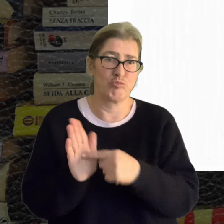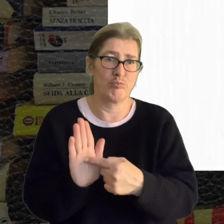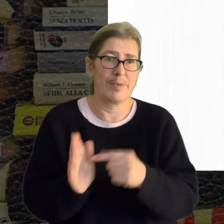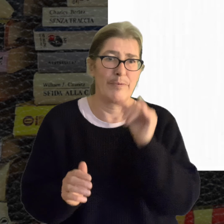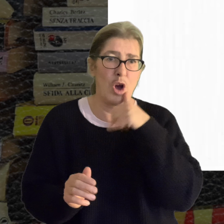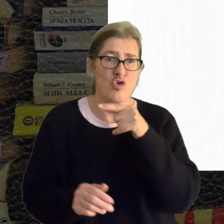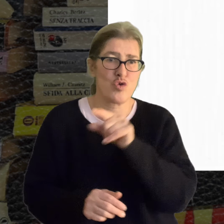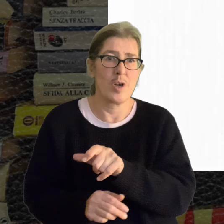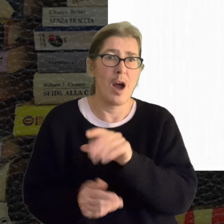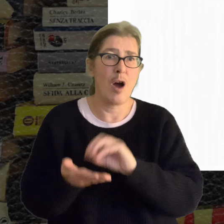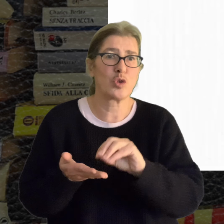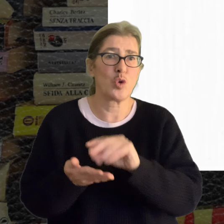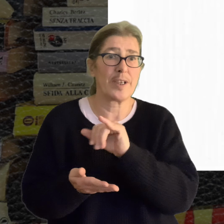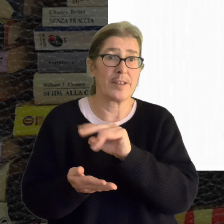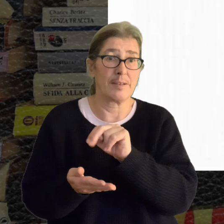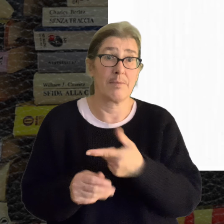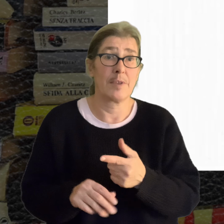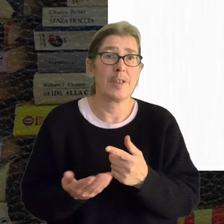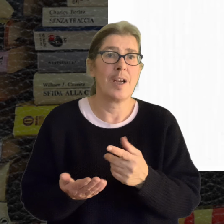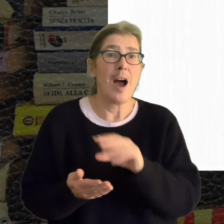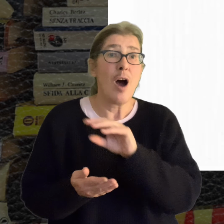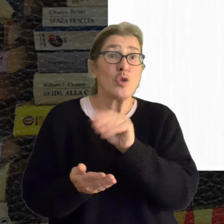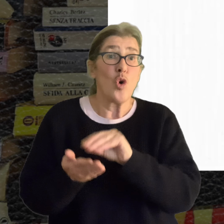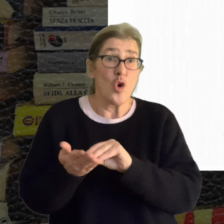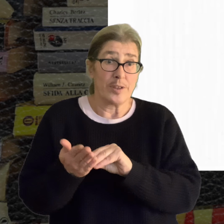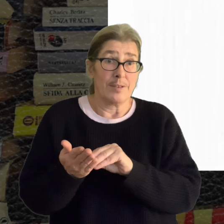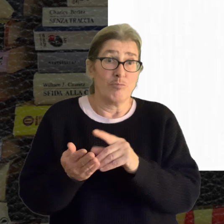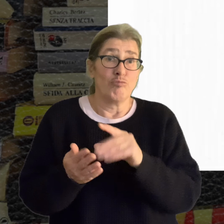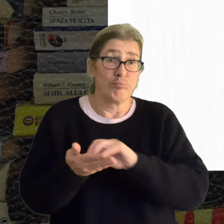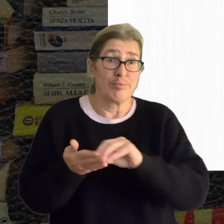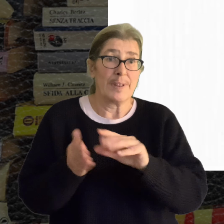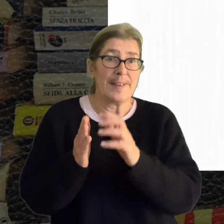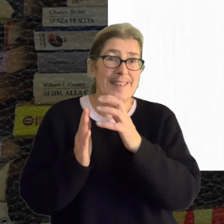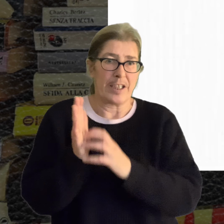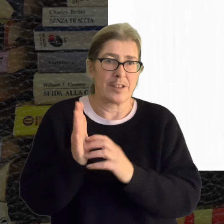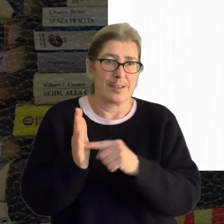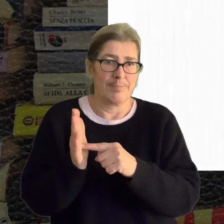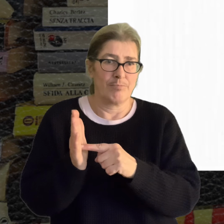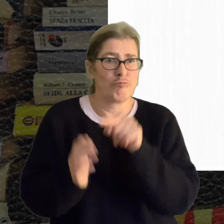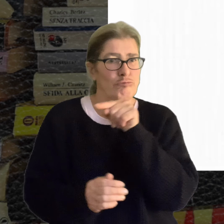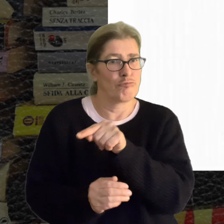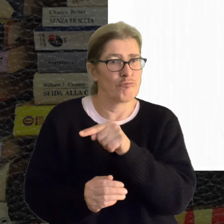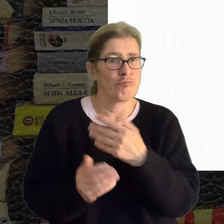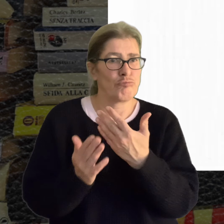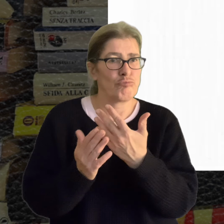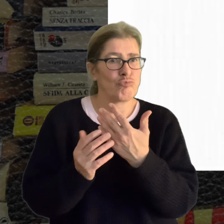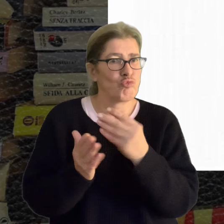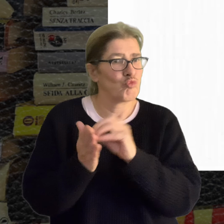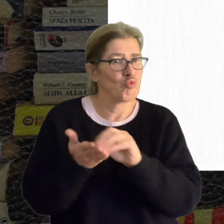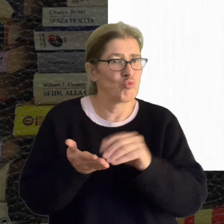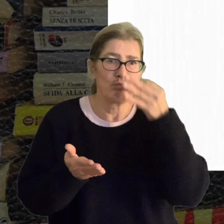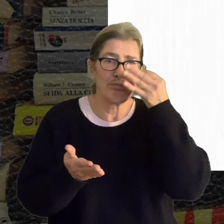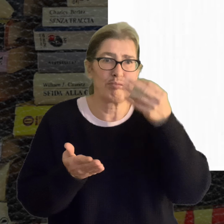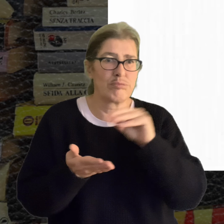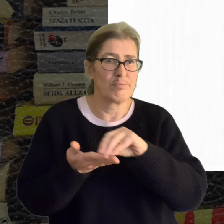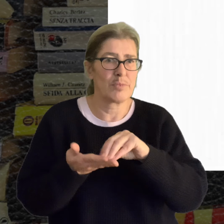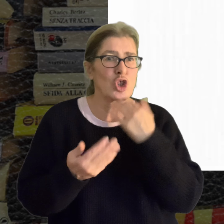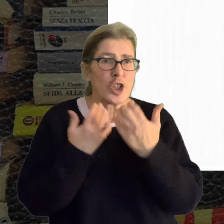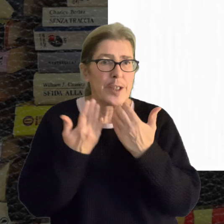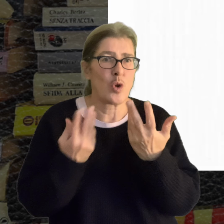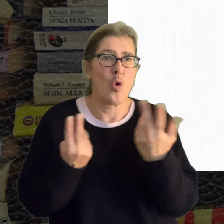und Autoren schreiben ja Texte und diese Autorin schreibt jetzt eine Geschichte oder